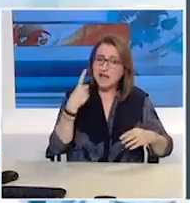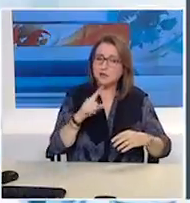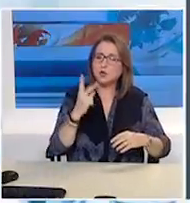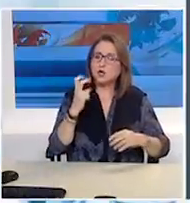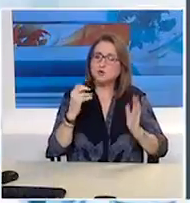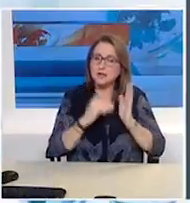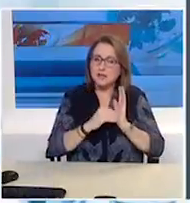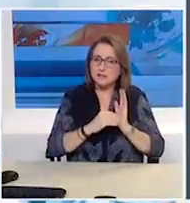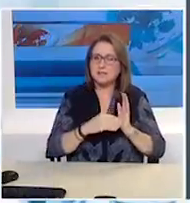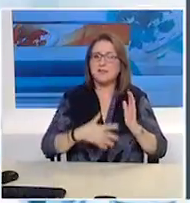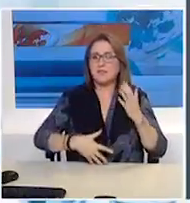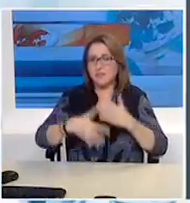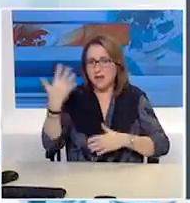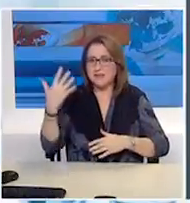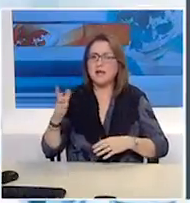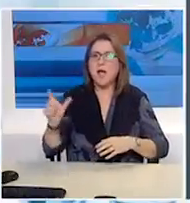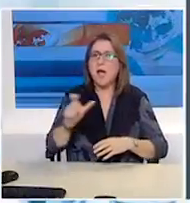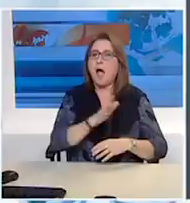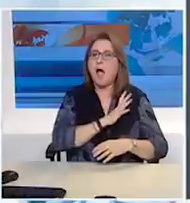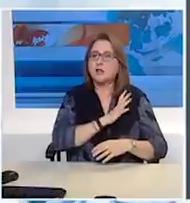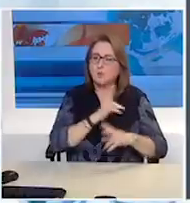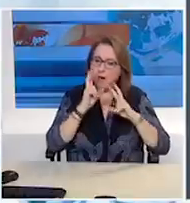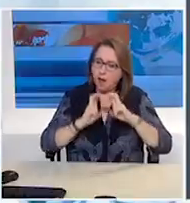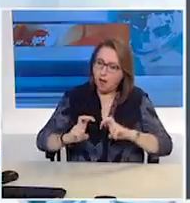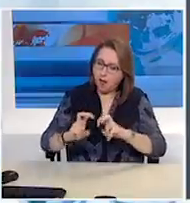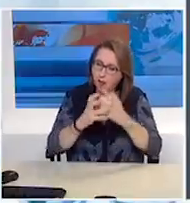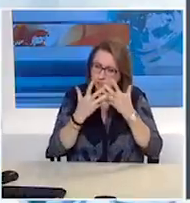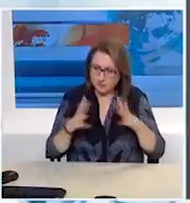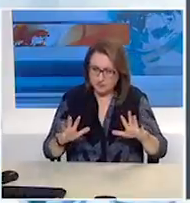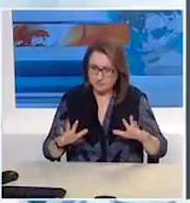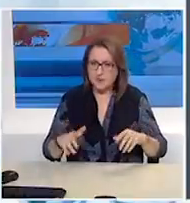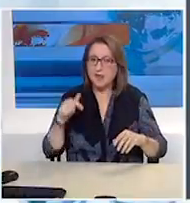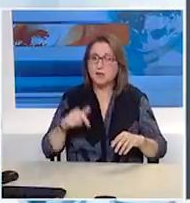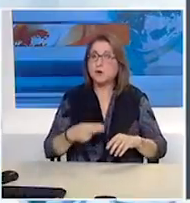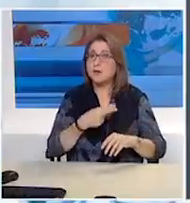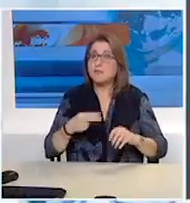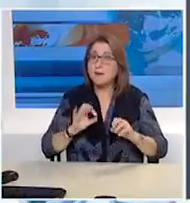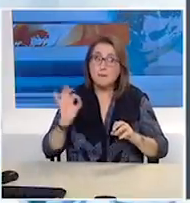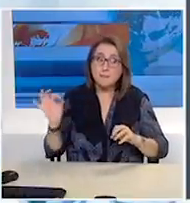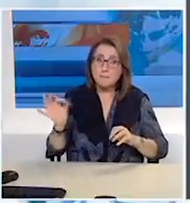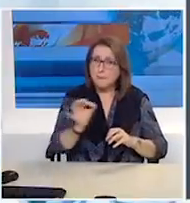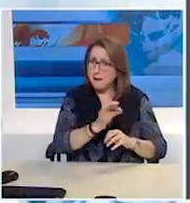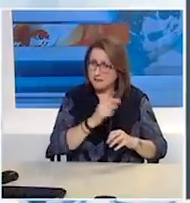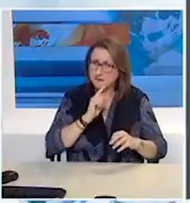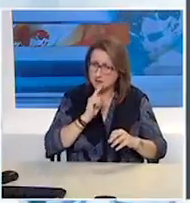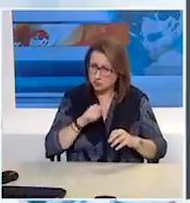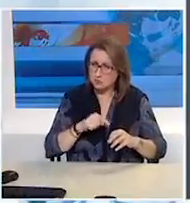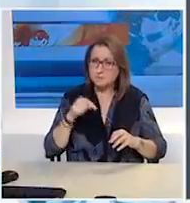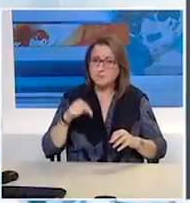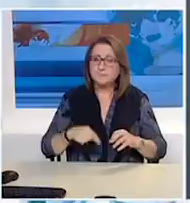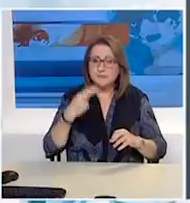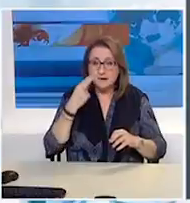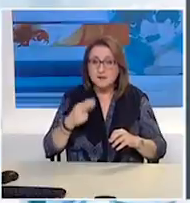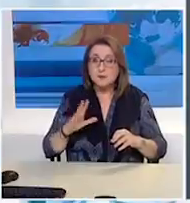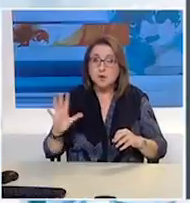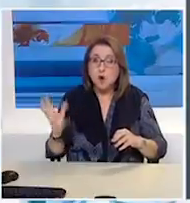δείγματα. Σχετικά με τη διασπορά του νέου ιού, οι επιδημίες σε συγκεκριμένους χώρους, βλέπετε όπου